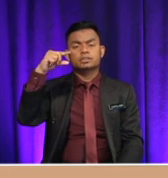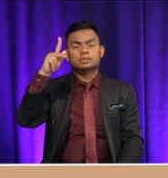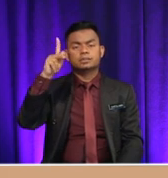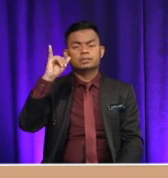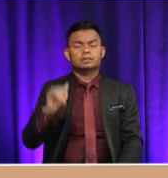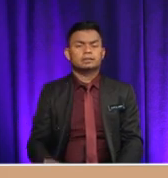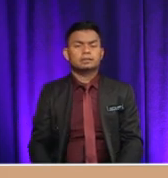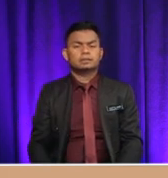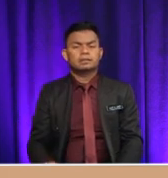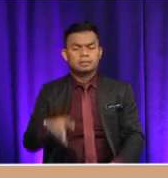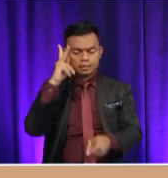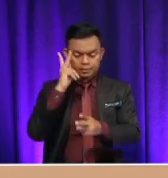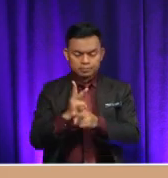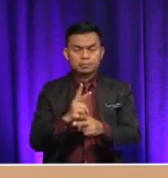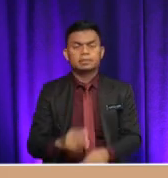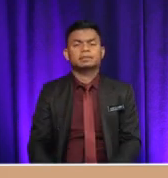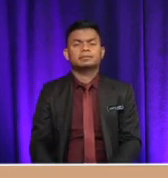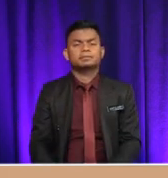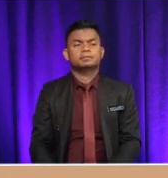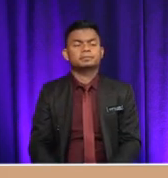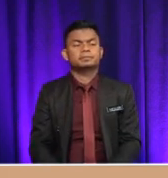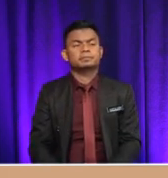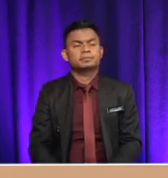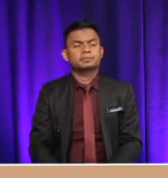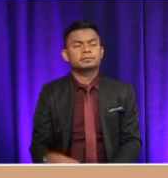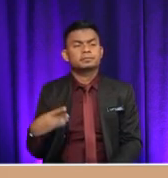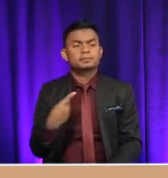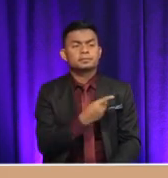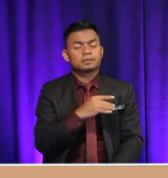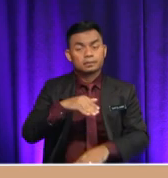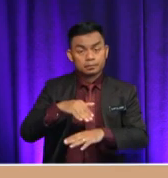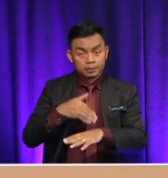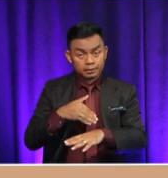keluar daripada tangki simpanan kita Panggil